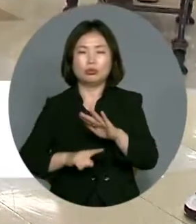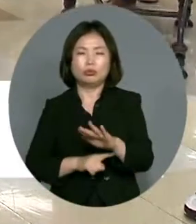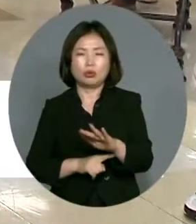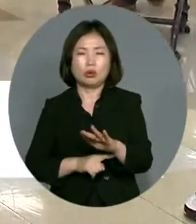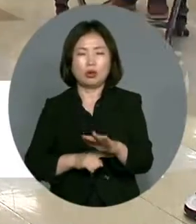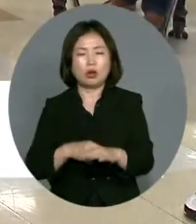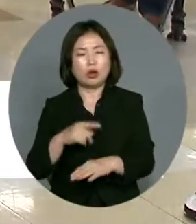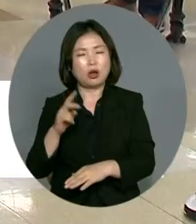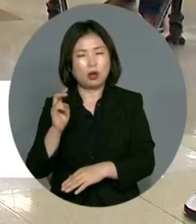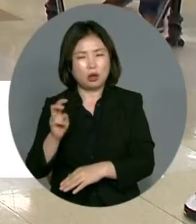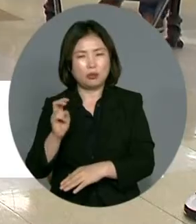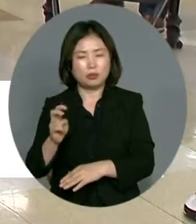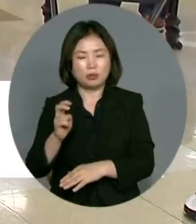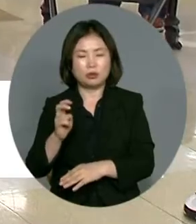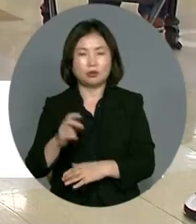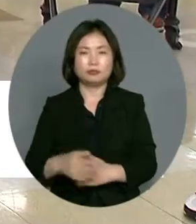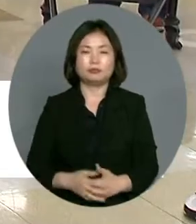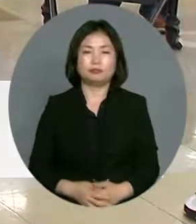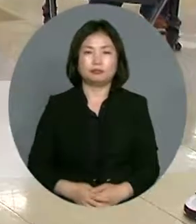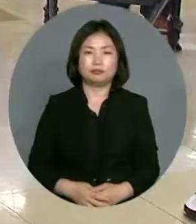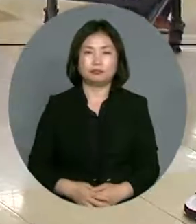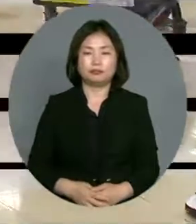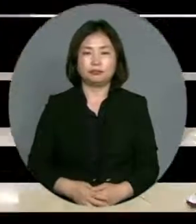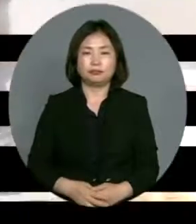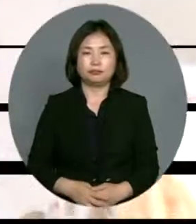진입하는 그런 출발점이다. 이렇게 볼 수가 있겠습니다.